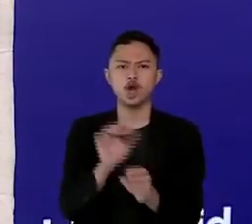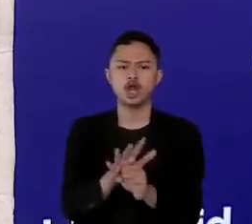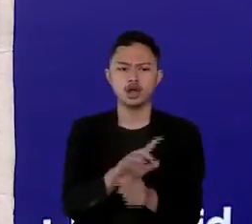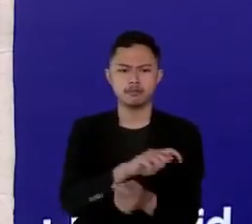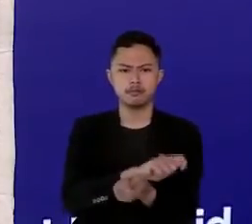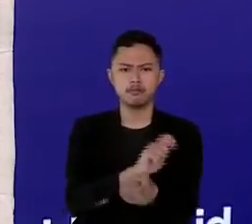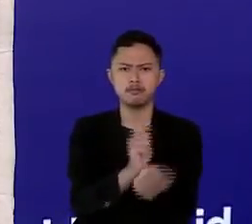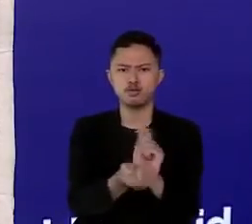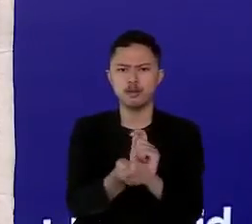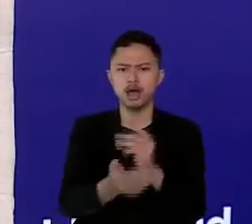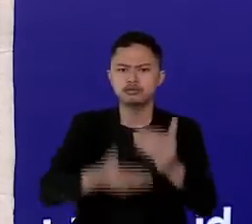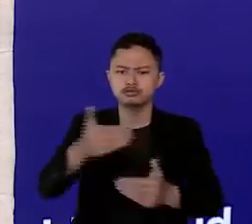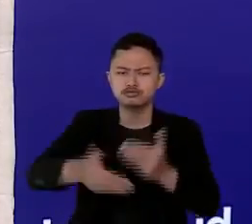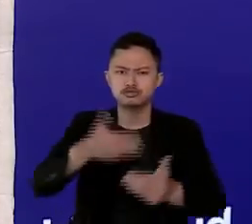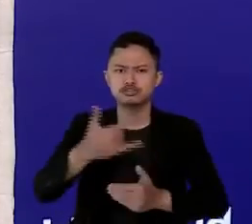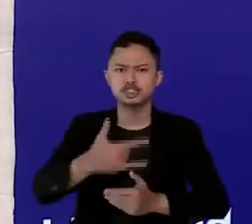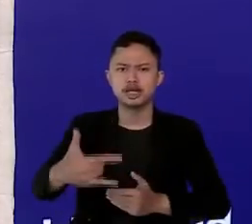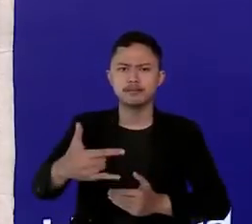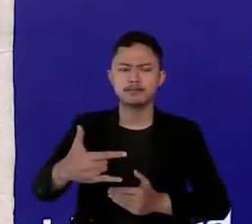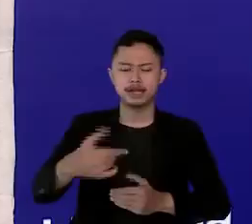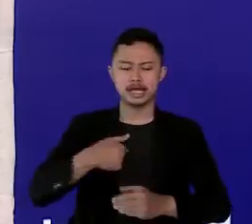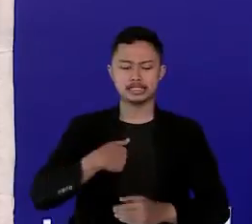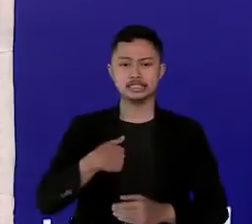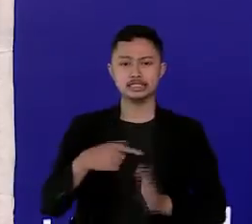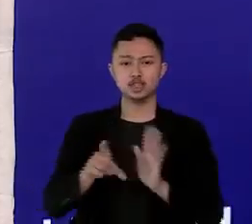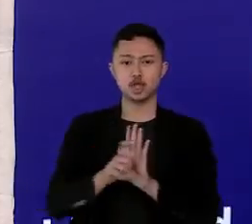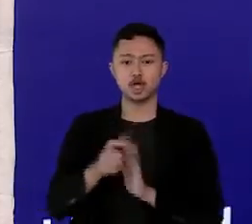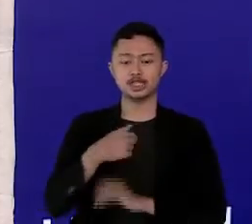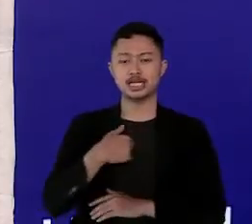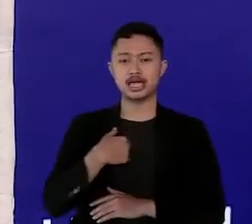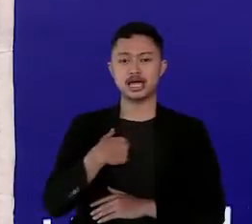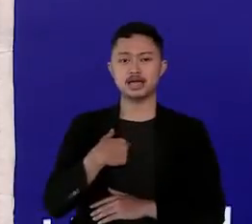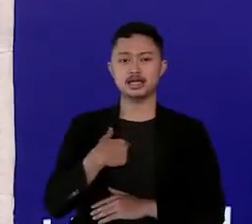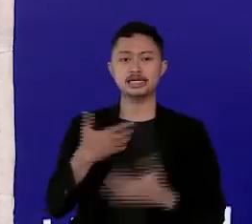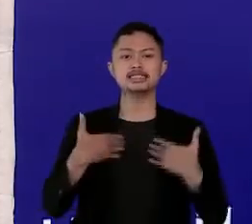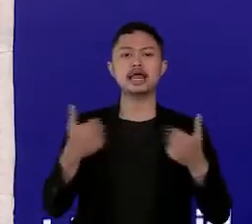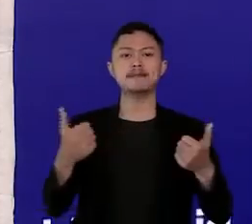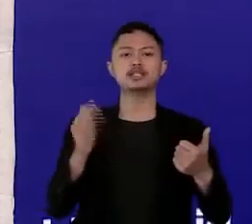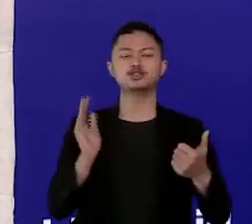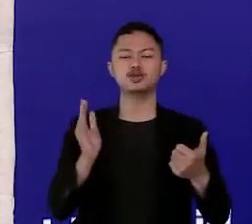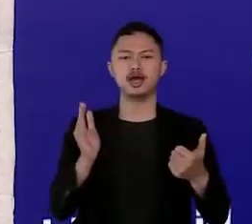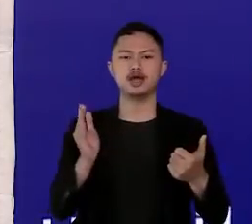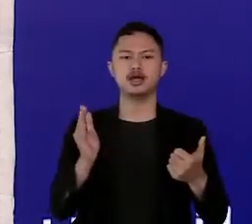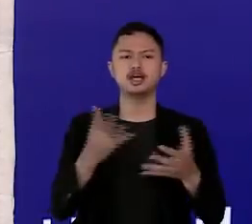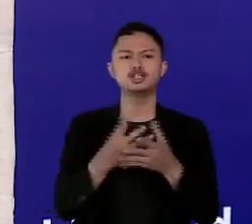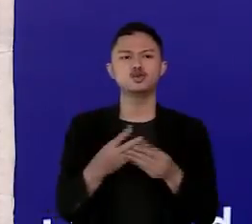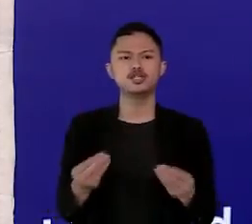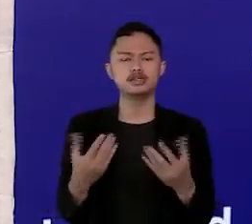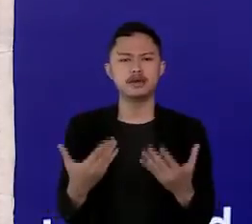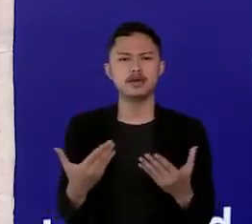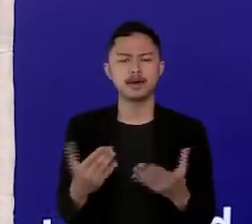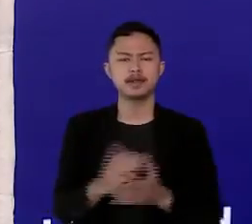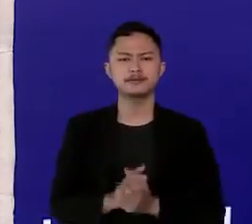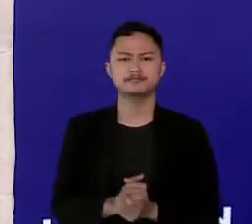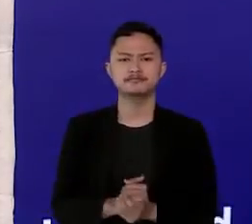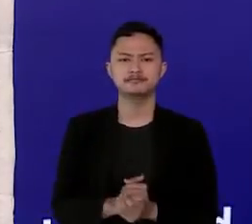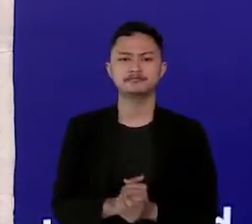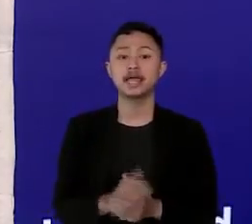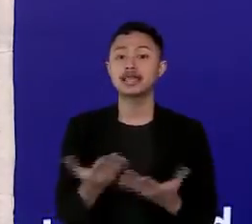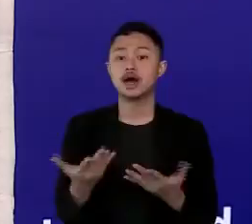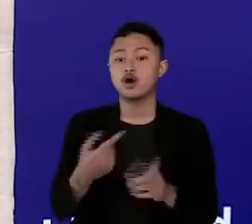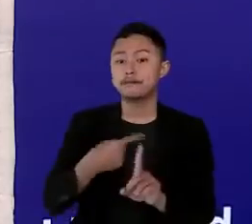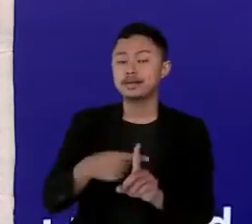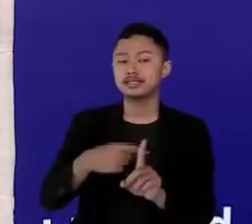Apa yang sebaiknya dilakukan agar tetap aman bagi penyintas dan mungkin penyintas dengan kategori gejala ringan sedang berat dan yang